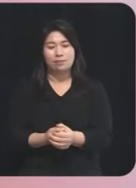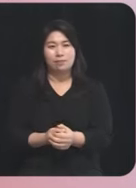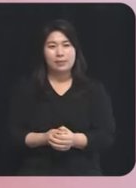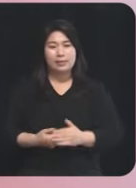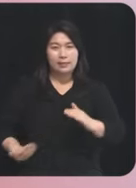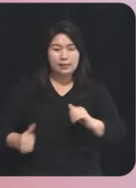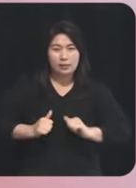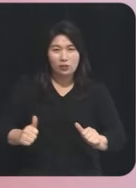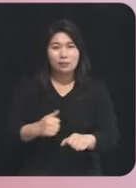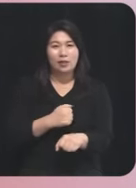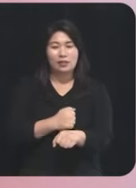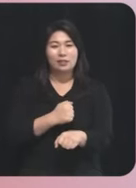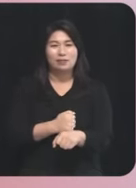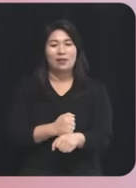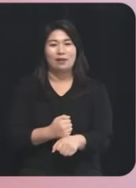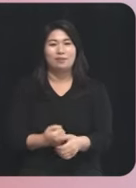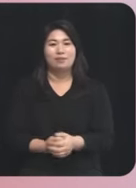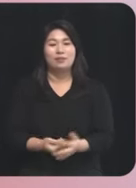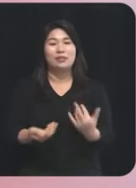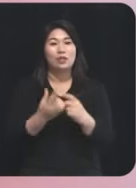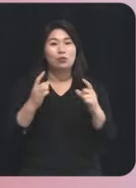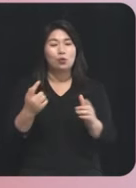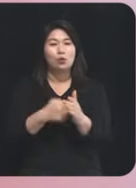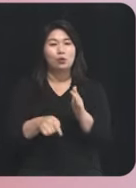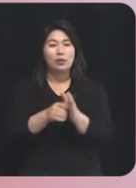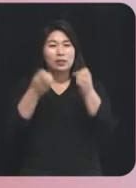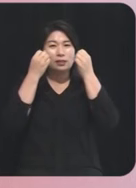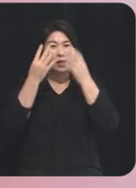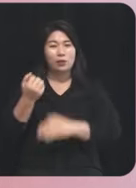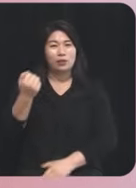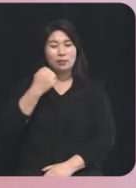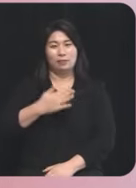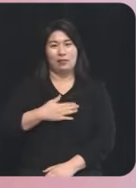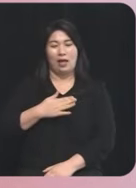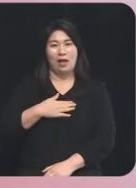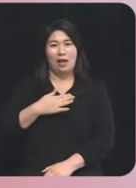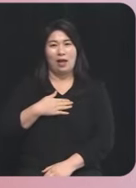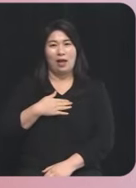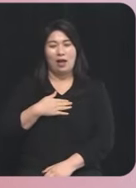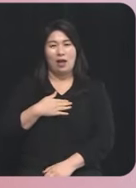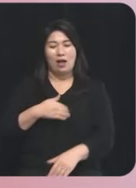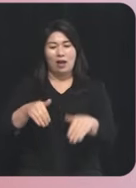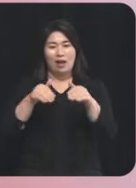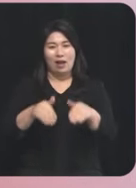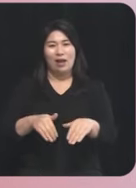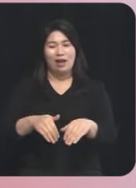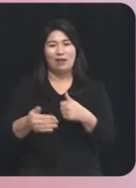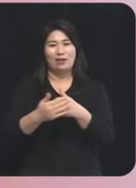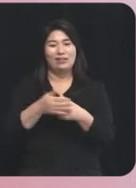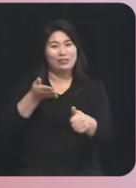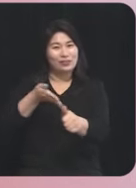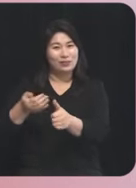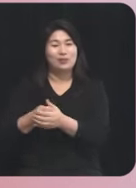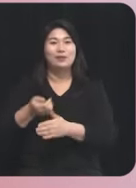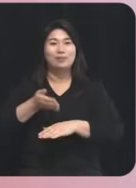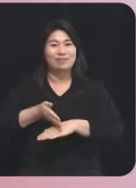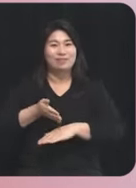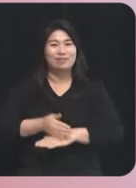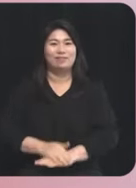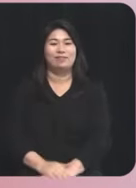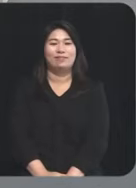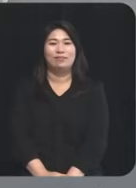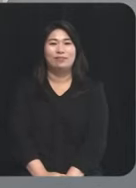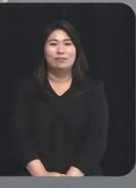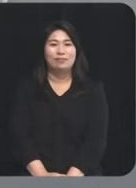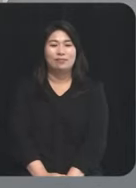다 바치고 싶습니다. 제주를 위한 새로운 힘, 저 고광철을 머슴으로 부려주십시오. 감사합니다.